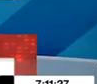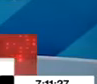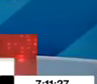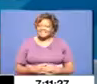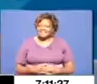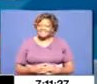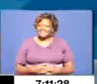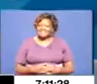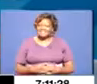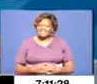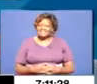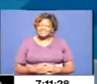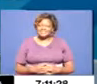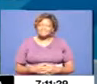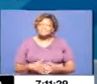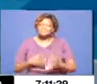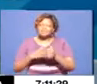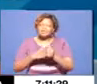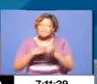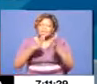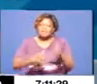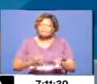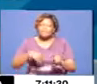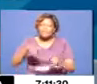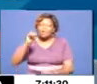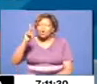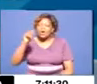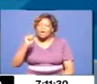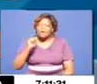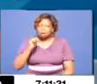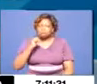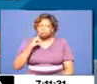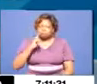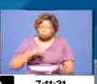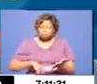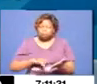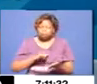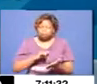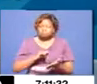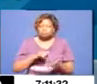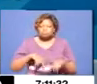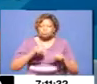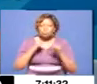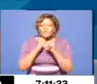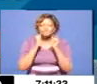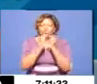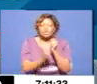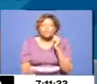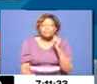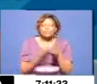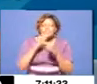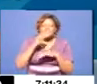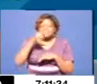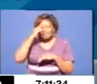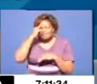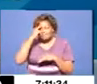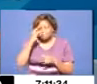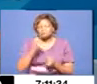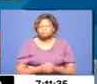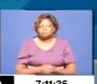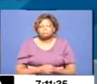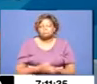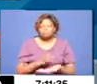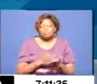Viongozi wa muungano wa kisiasa OKA wameapa kuendelea kushikamana na kuunda serikali ijayo licha ya tetesi kuibuka kwamba